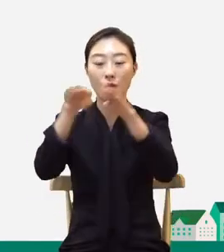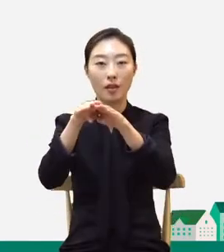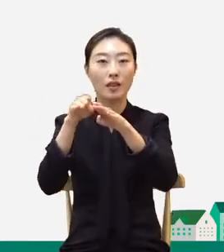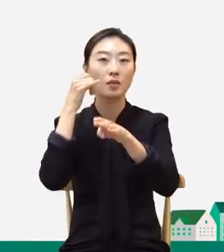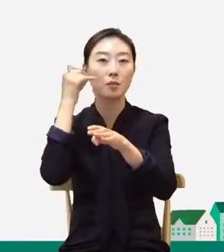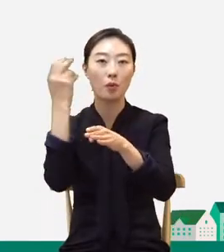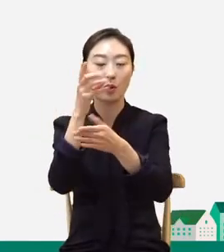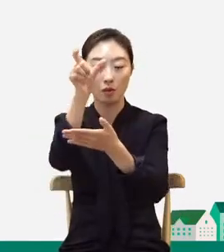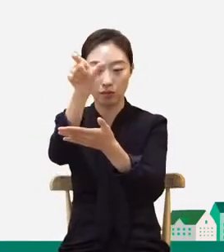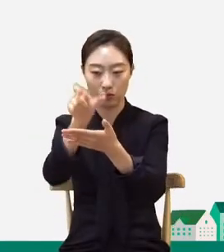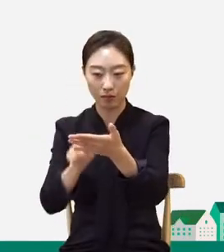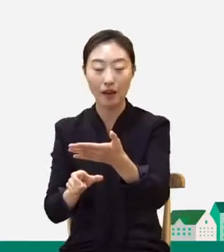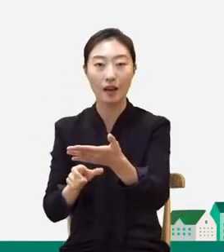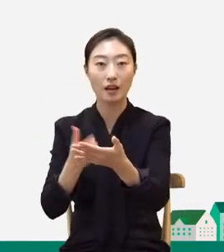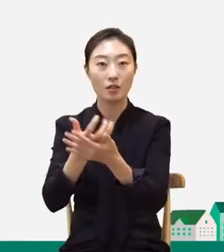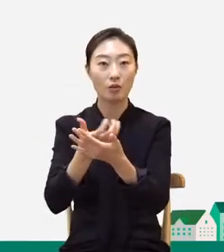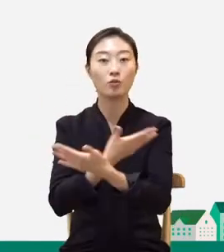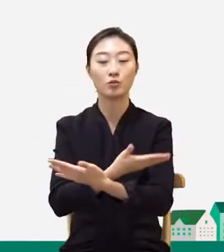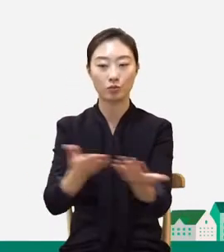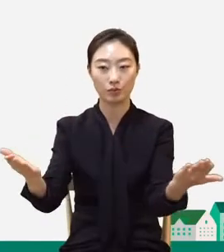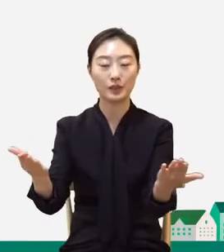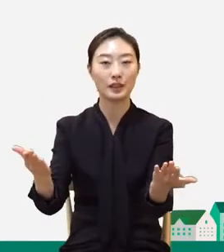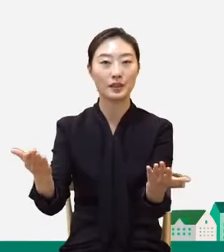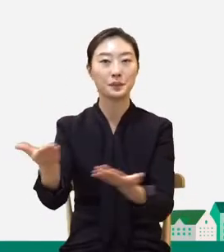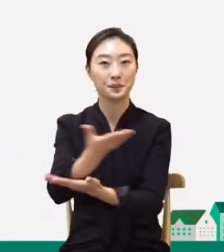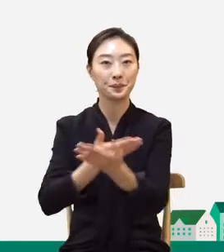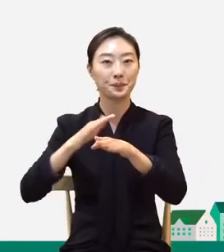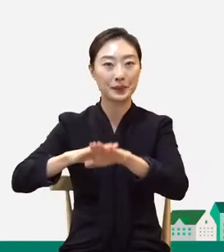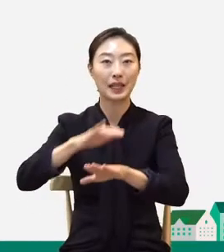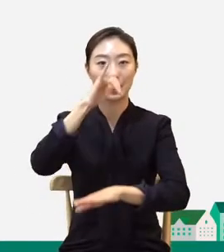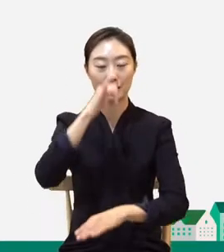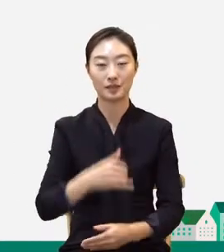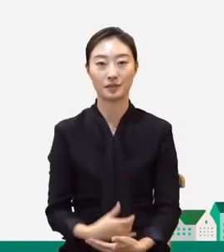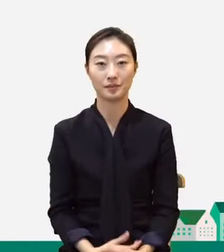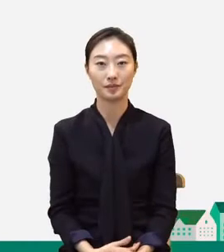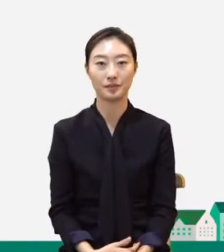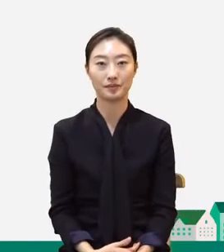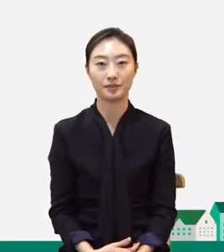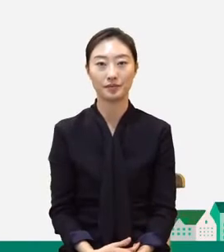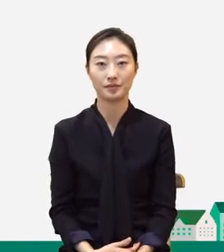적힌 비상연락망 문서를 나눠드리고 있습니다.